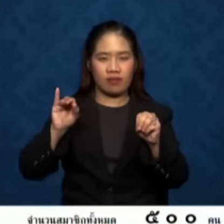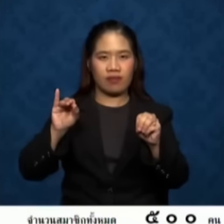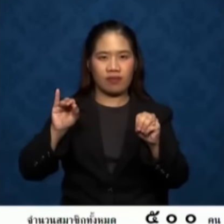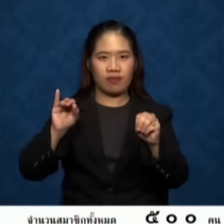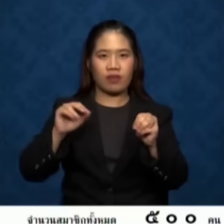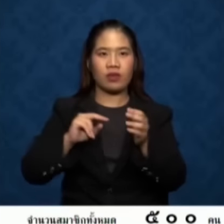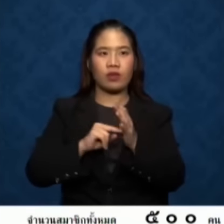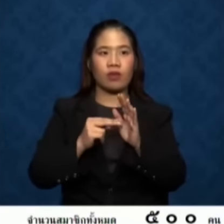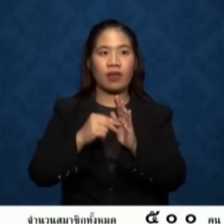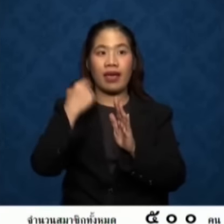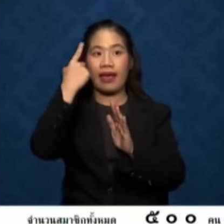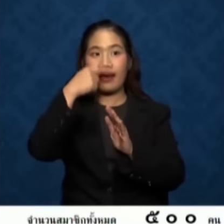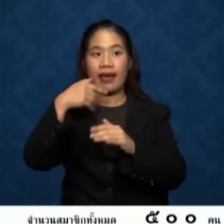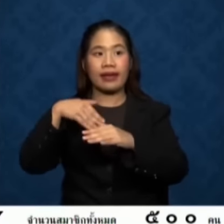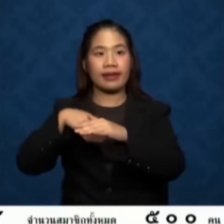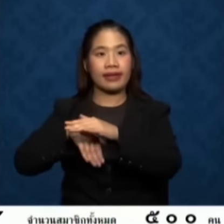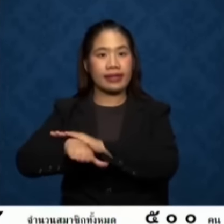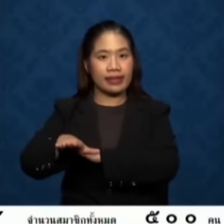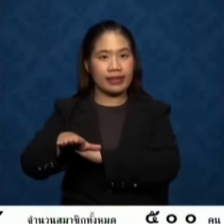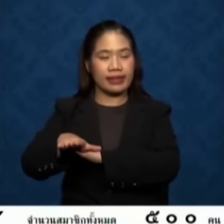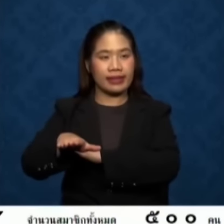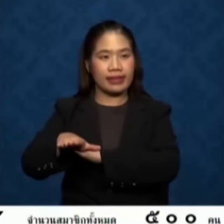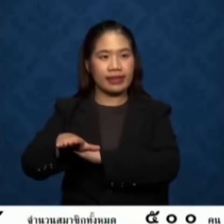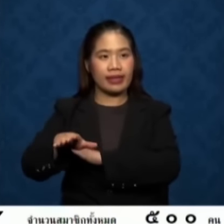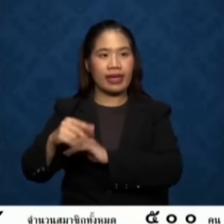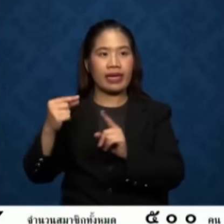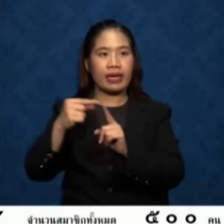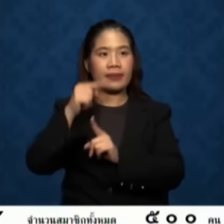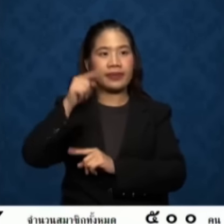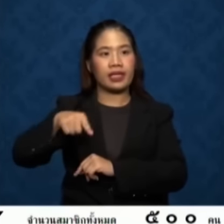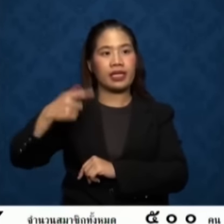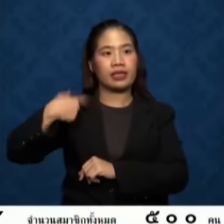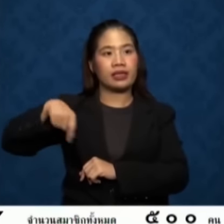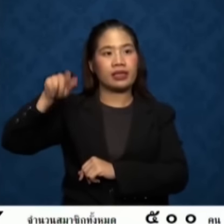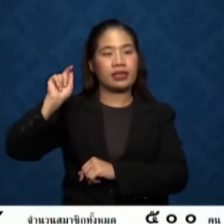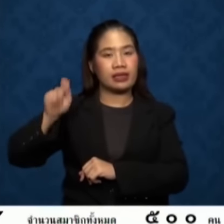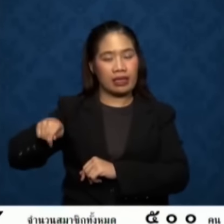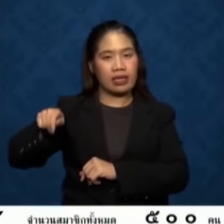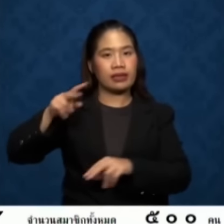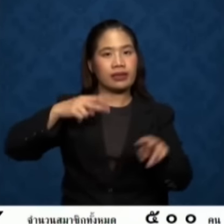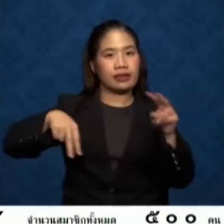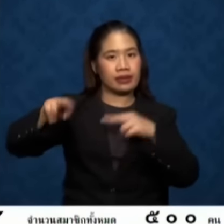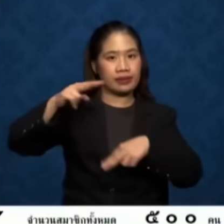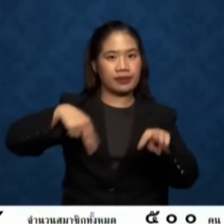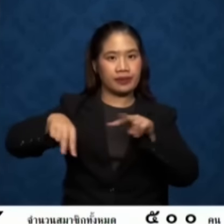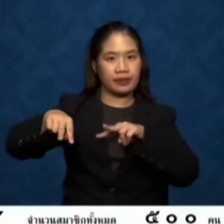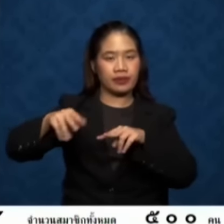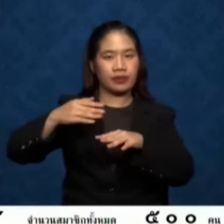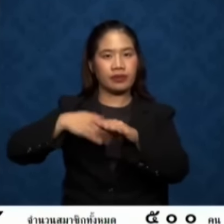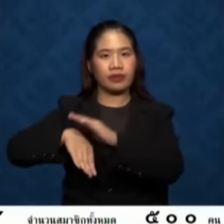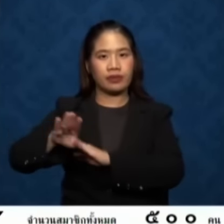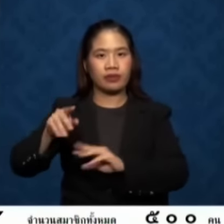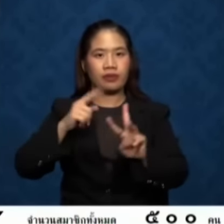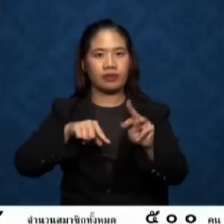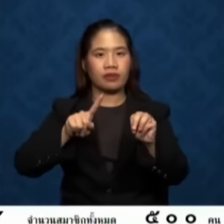คือผู้หลบหนีจากคำสั่งศาลพนักอัยการหรือพนักงานสอบสวน